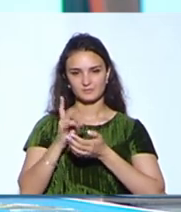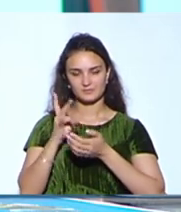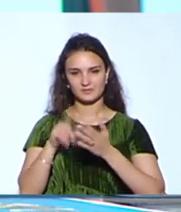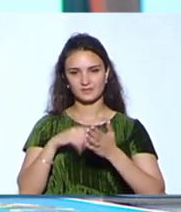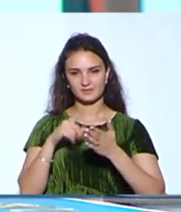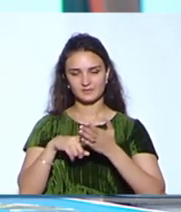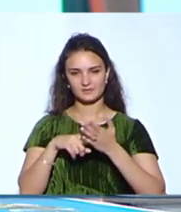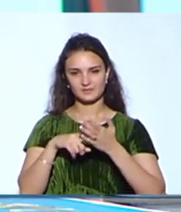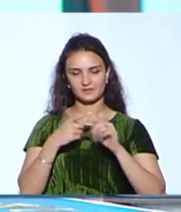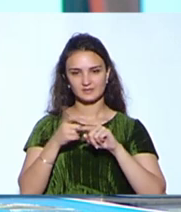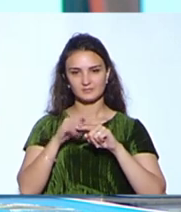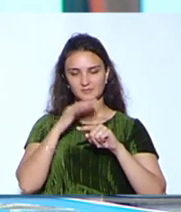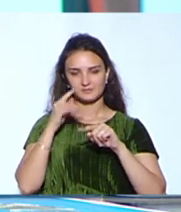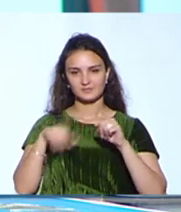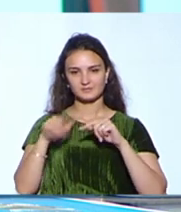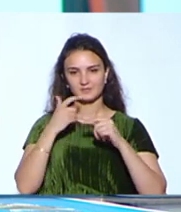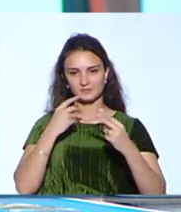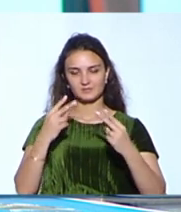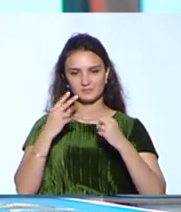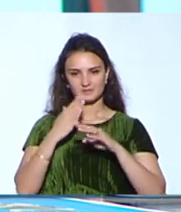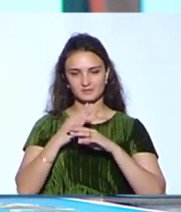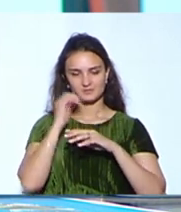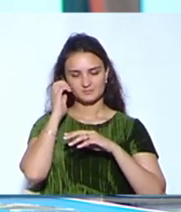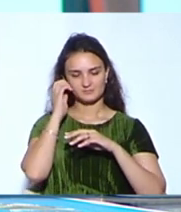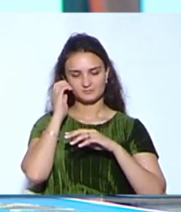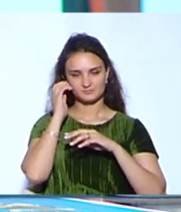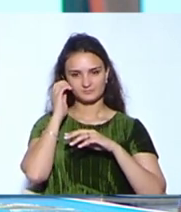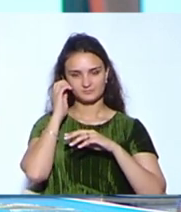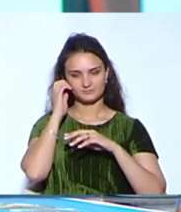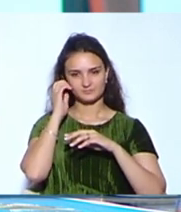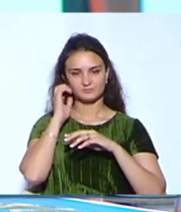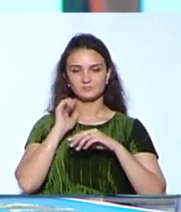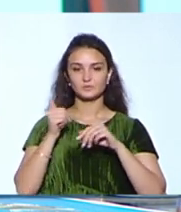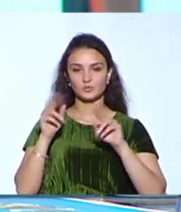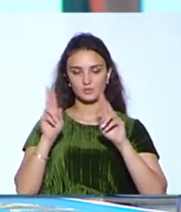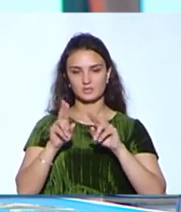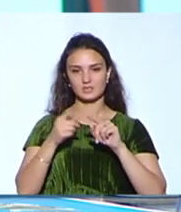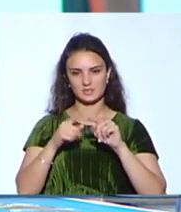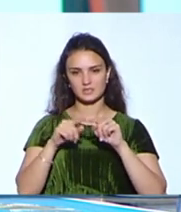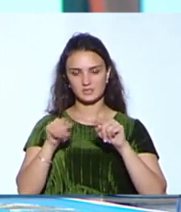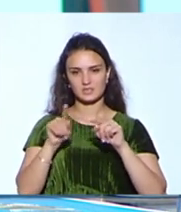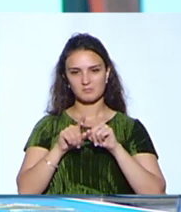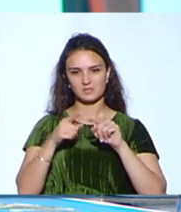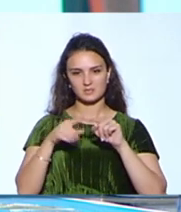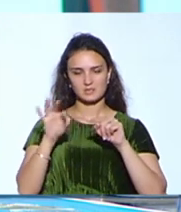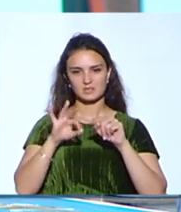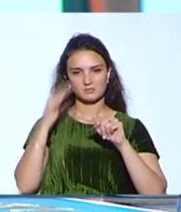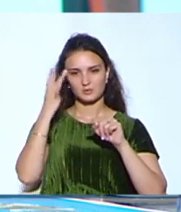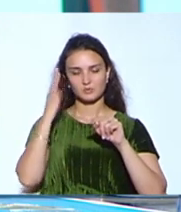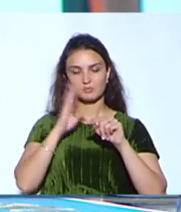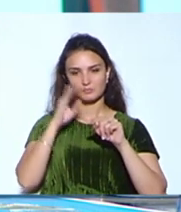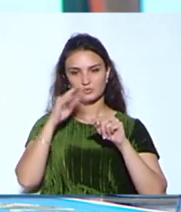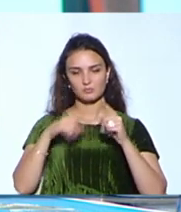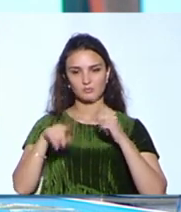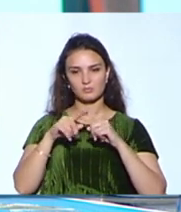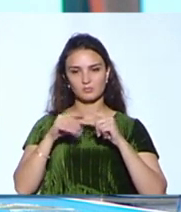დავსვა კითხვა, რომელიც აქვს ძალიან ბევრ ჩვენს მაყურებელს. როგორც წესი, ამაზე ფიქრობენ მშობლები.